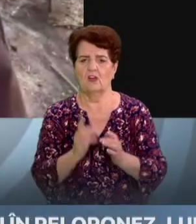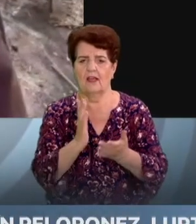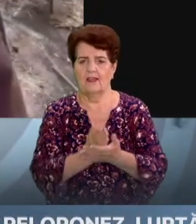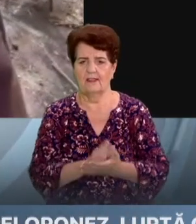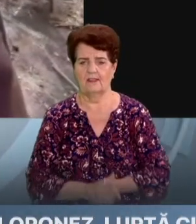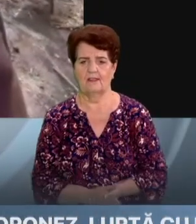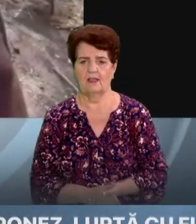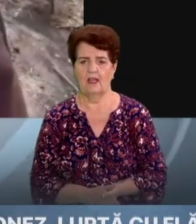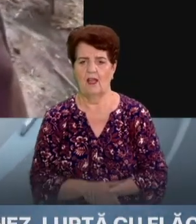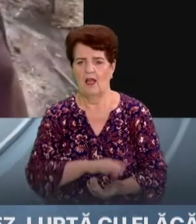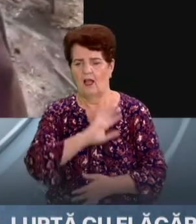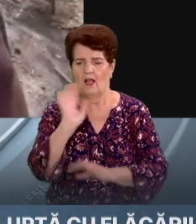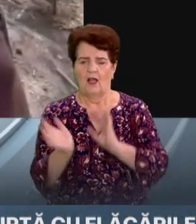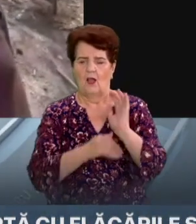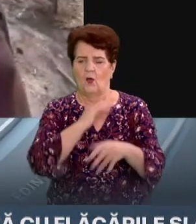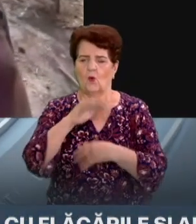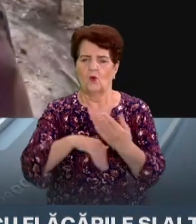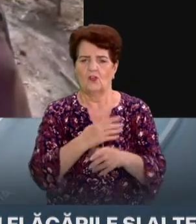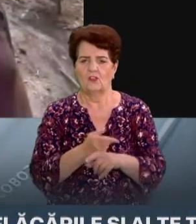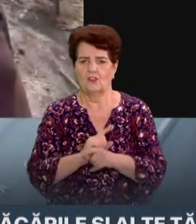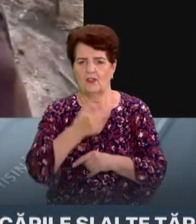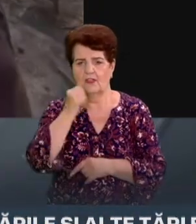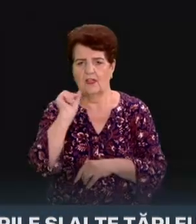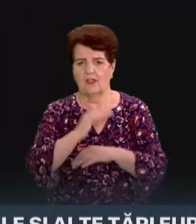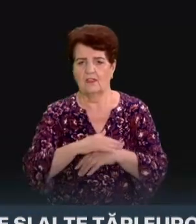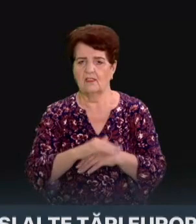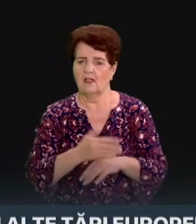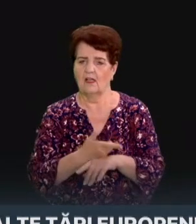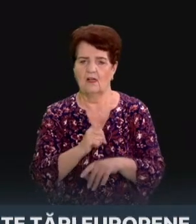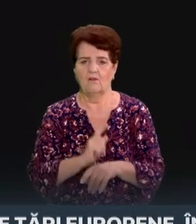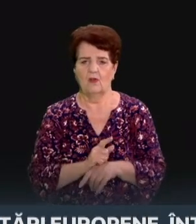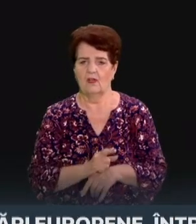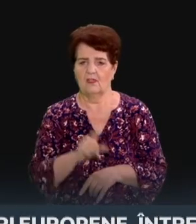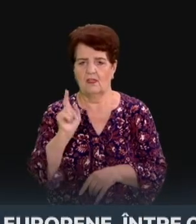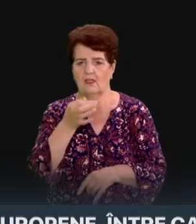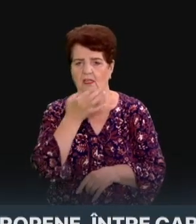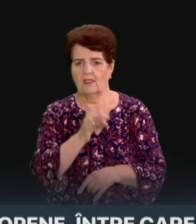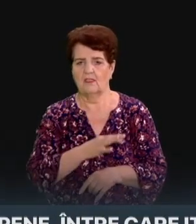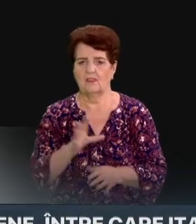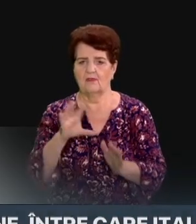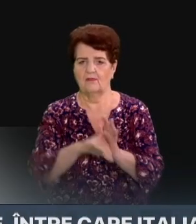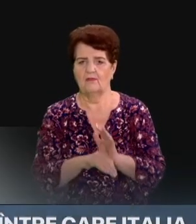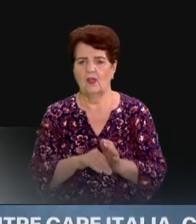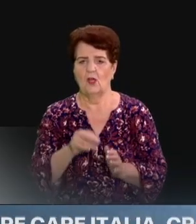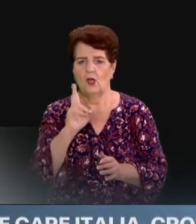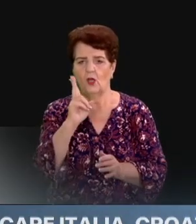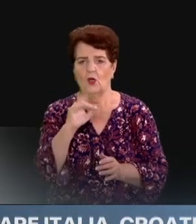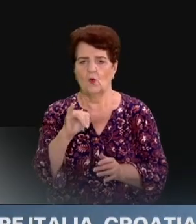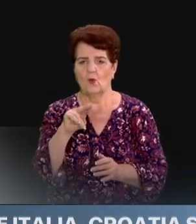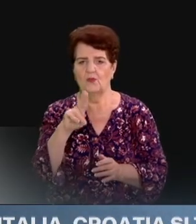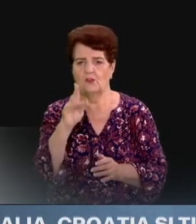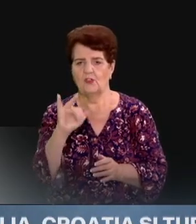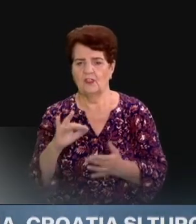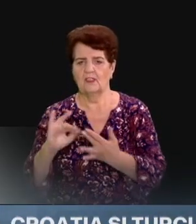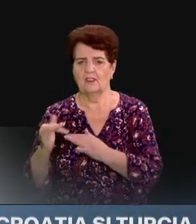Deci, urgia naturii de aseară a devastat practic o treime din Edineț, inclusiv orașul Cupci, în câteva sate limitrofe